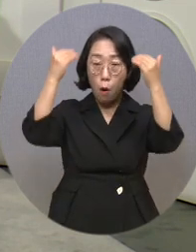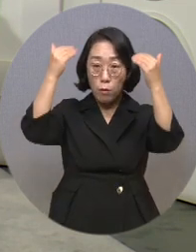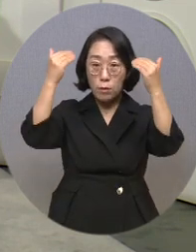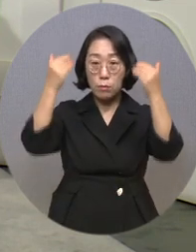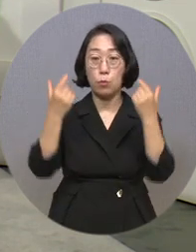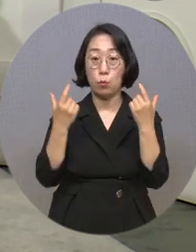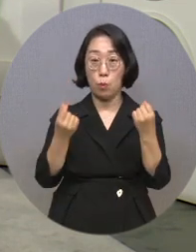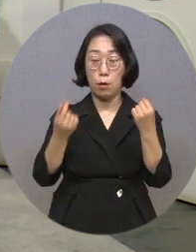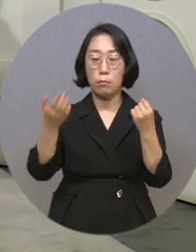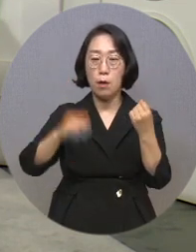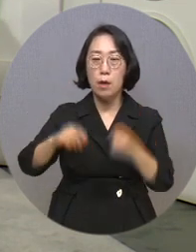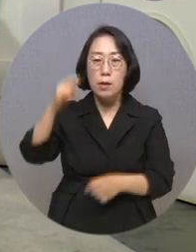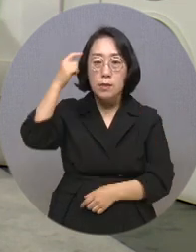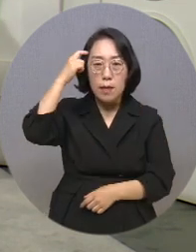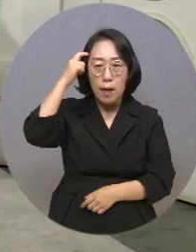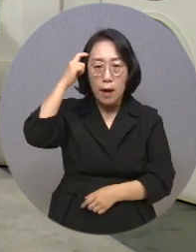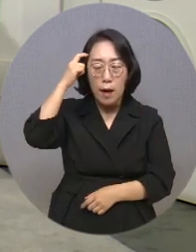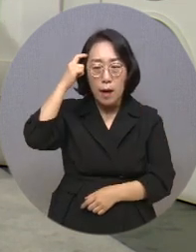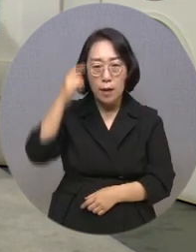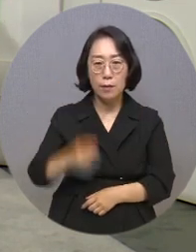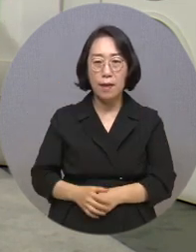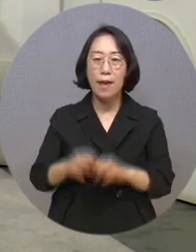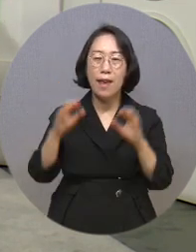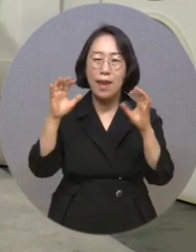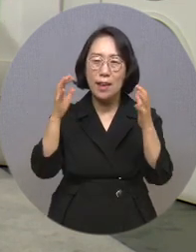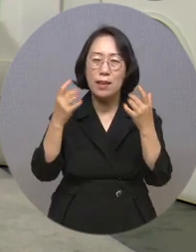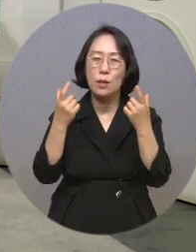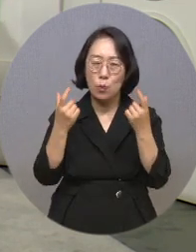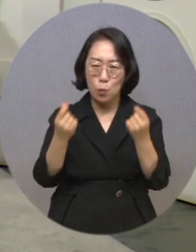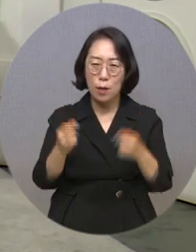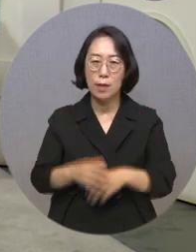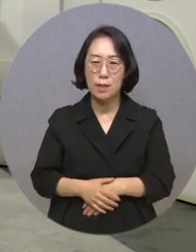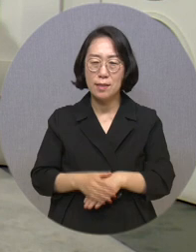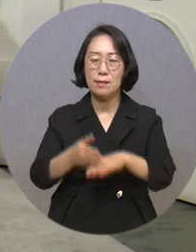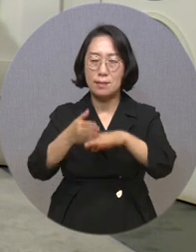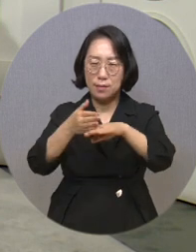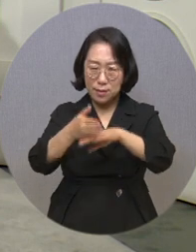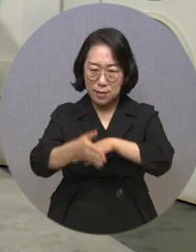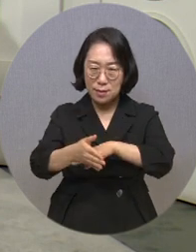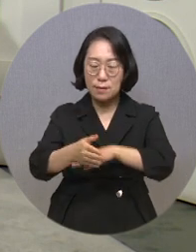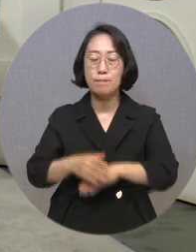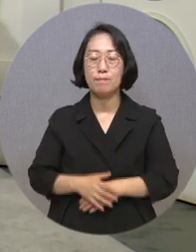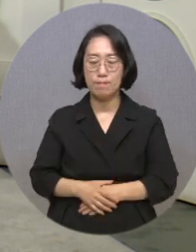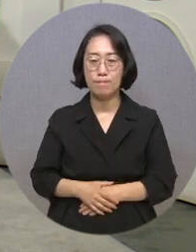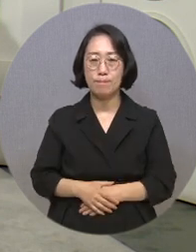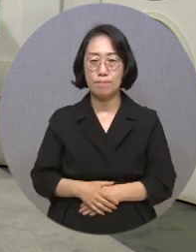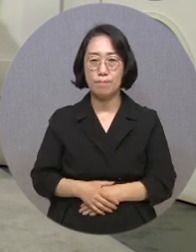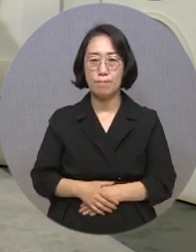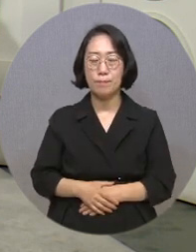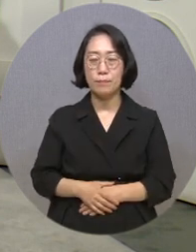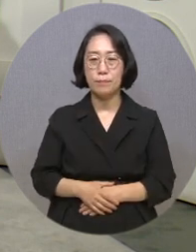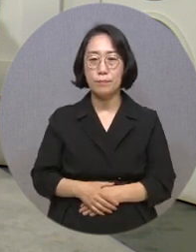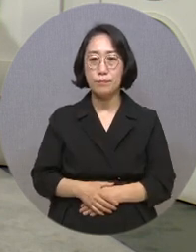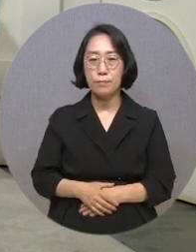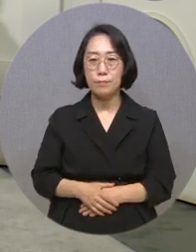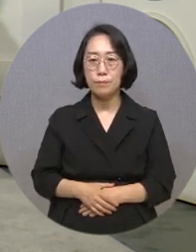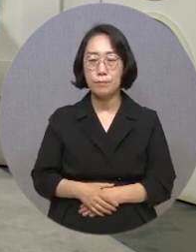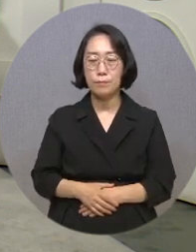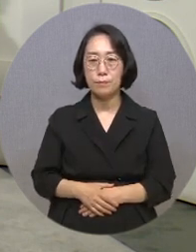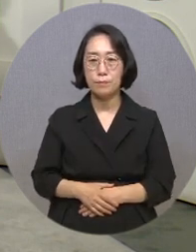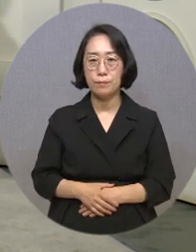몸인데 생각하는 거는 이제 유치원 아이들 그렇죠. 그런 생각하는 사람들이 발달장애. 예. 발달장애. 그렇죠? 예. 아.